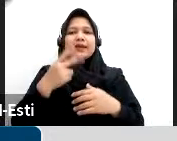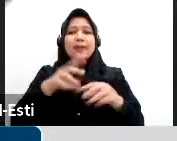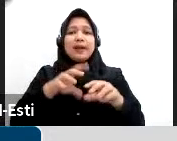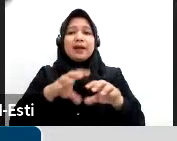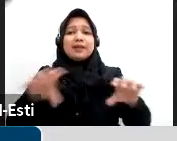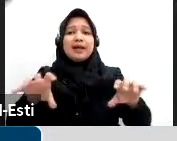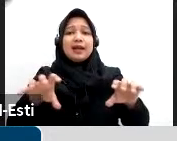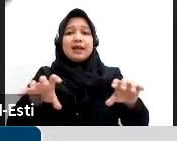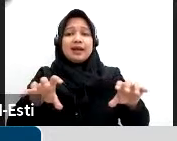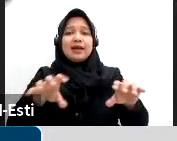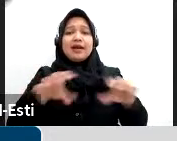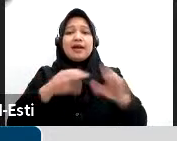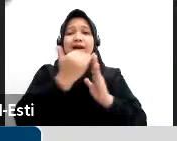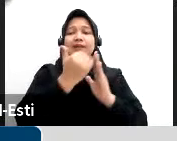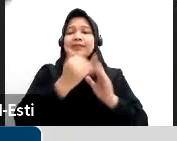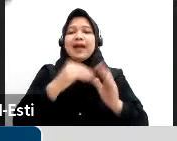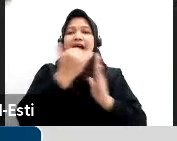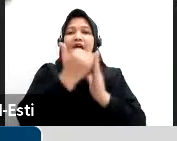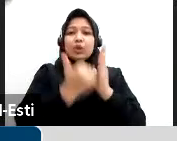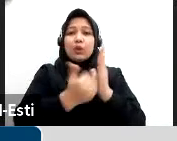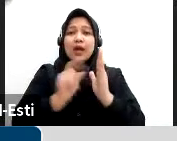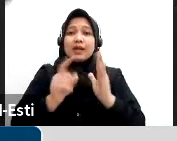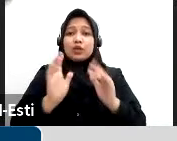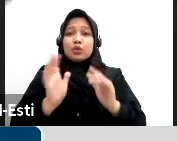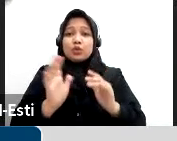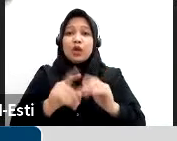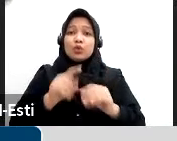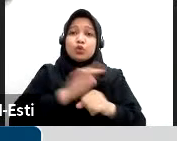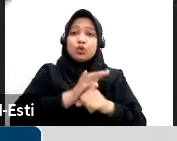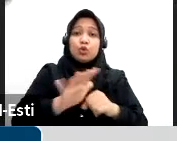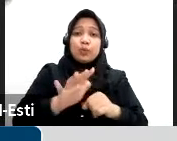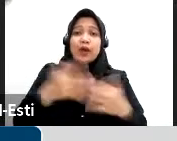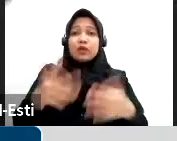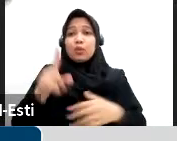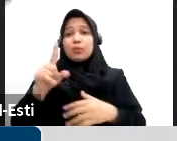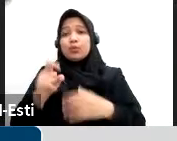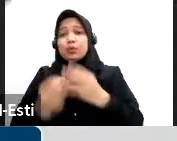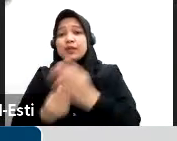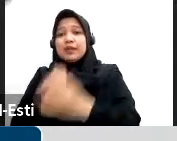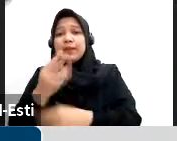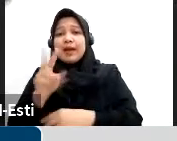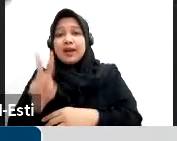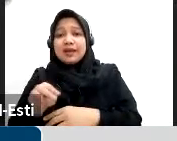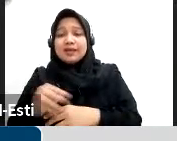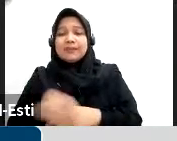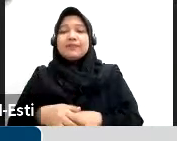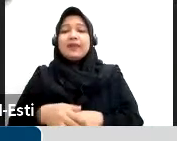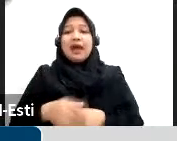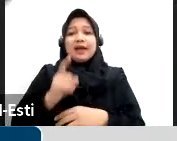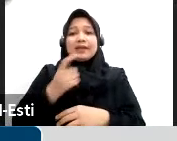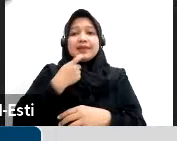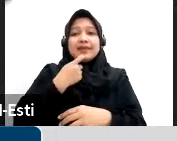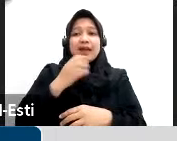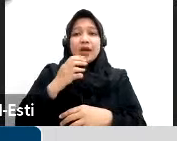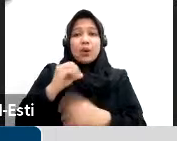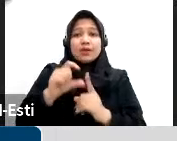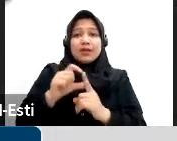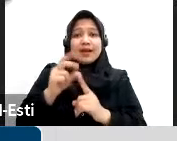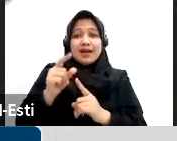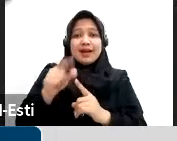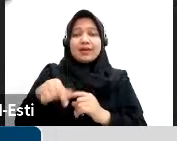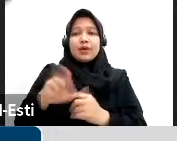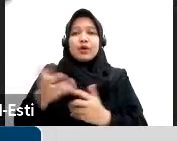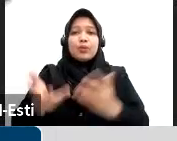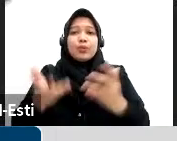sudah ada bisa mencukupi atau memang perlu diimprovisasi lebih lanjut dalam kaitan dengan audio er pada saat mungkin